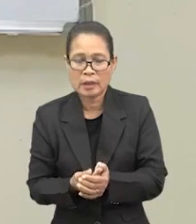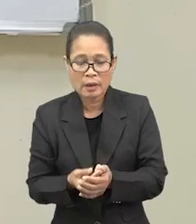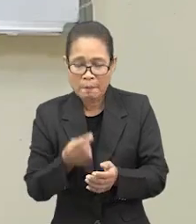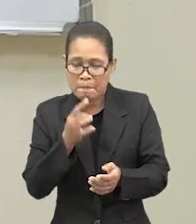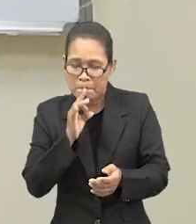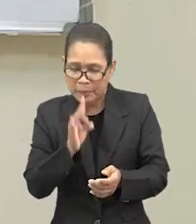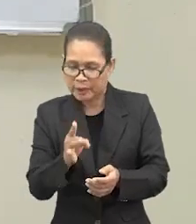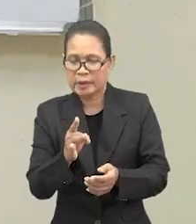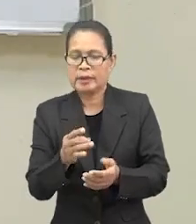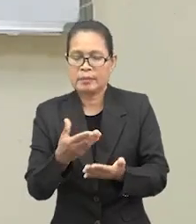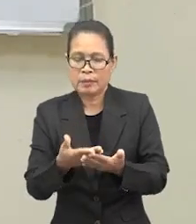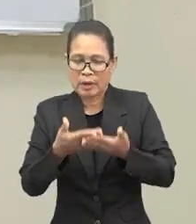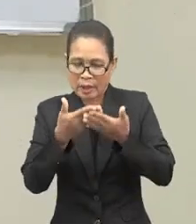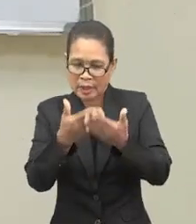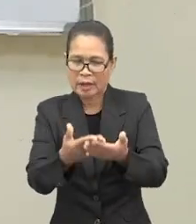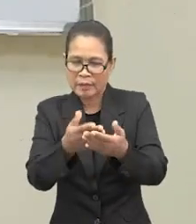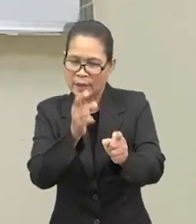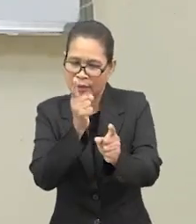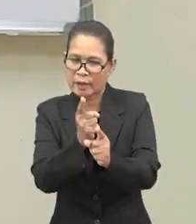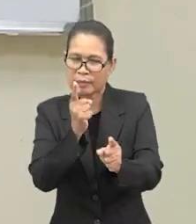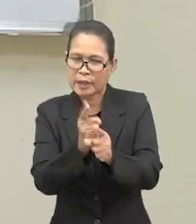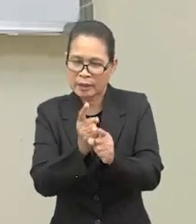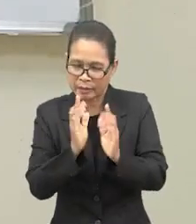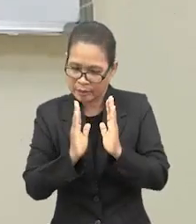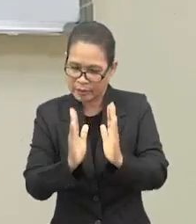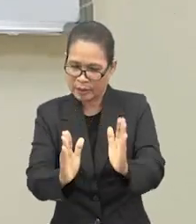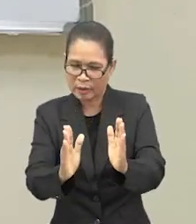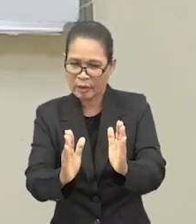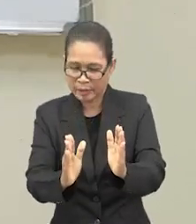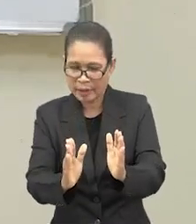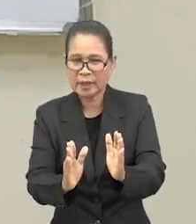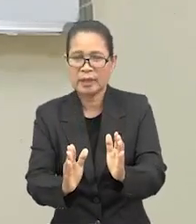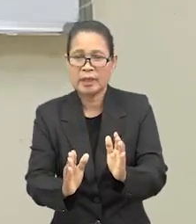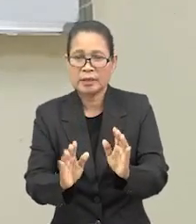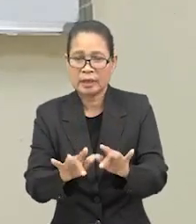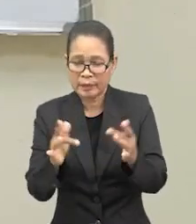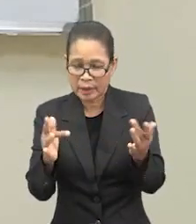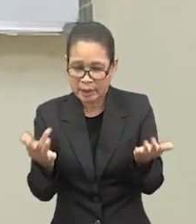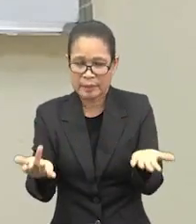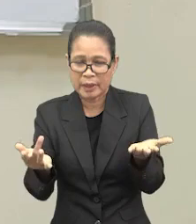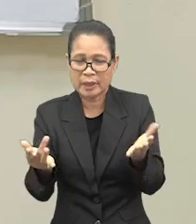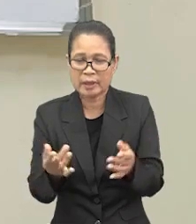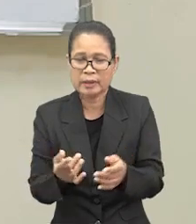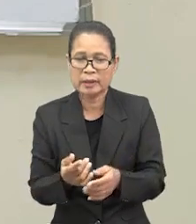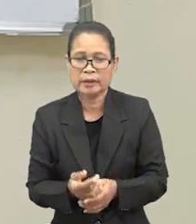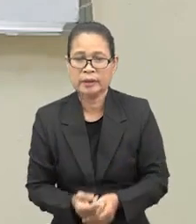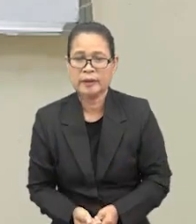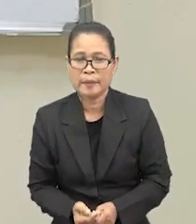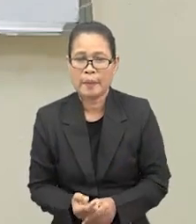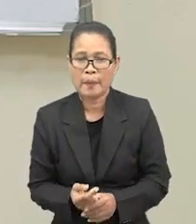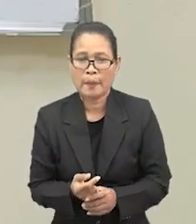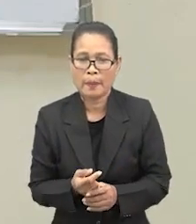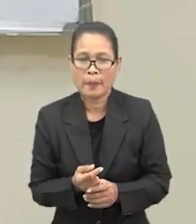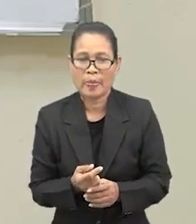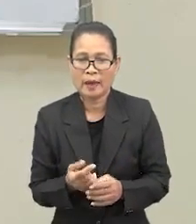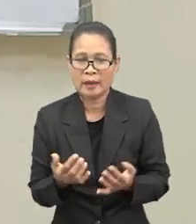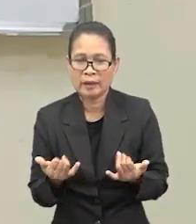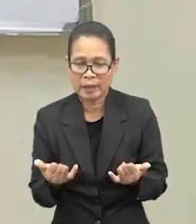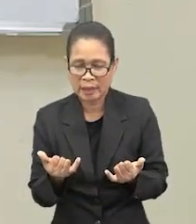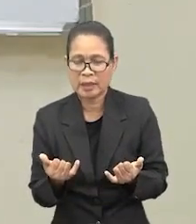tha con con tiền ọc nế và có chia bằng cao bàn trầm trớ hay xóm sọc từ tam sản phíp rút nử